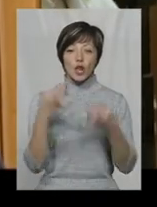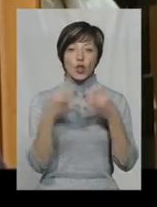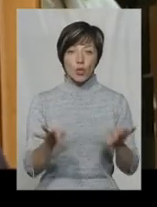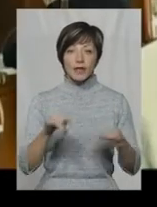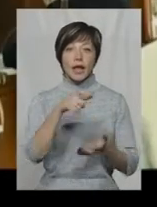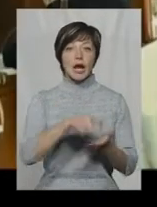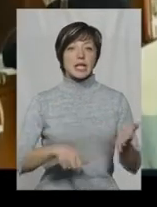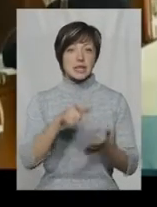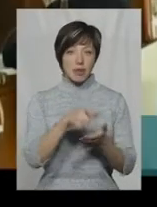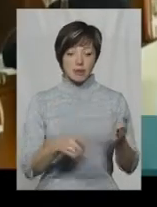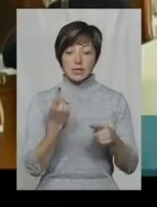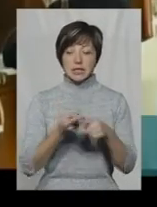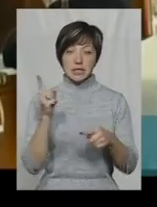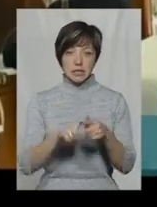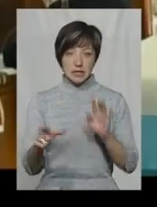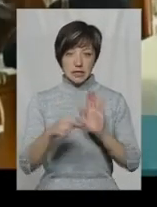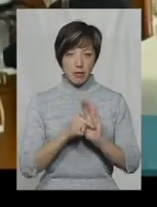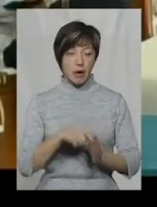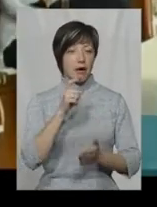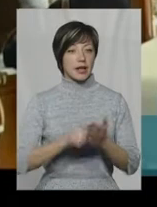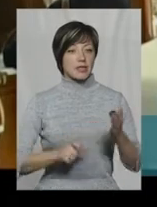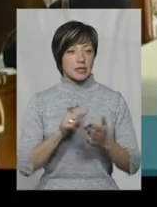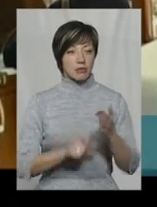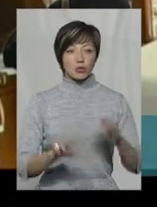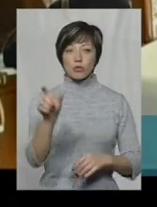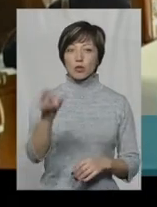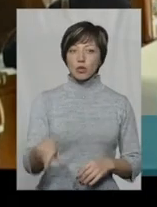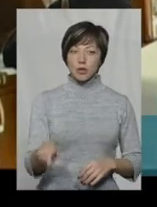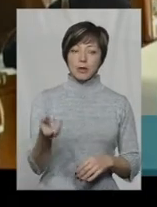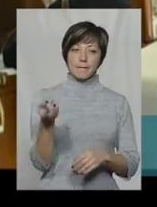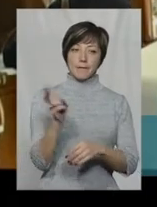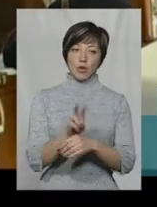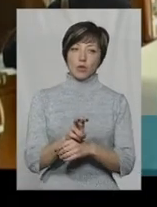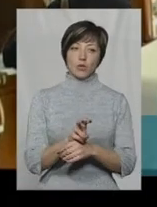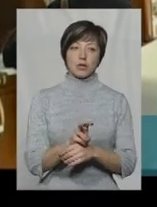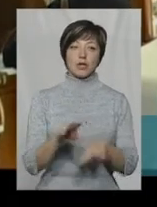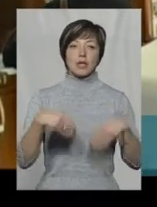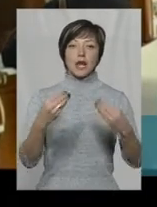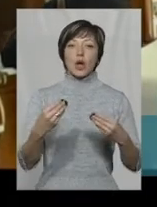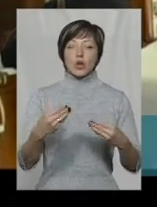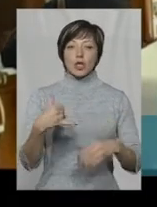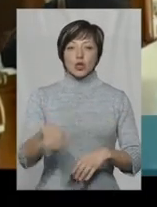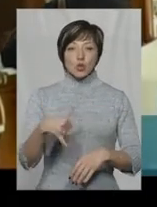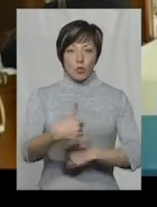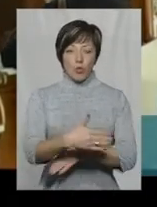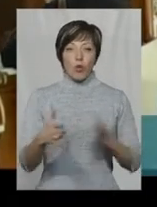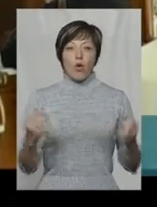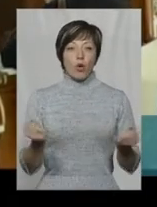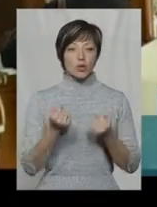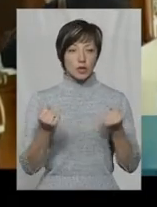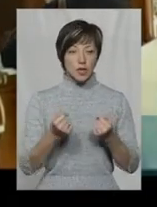та рецептом. З цим рецептом клієнт підходить, йому видають сумку холодильник